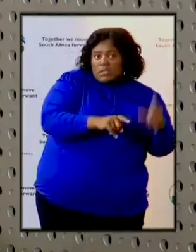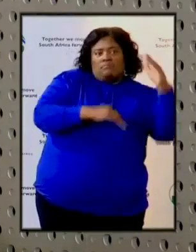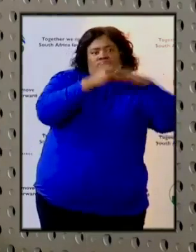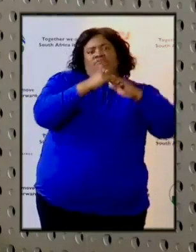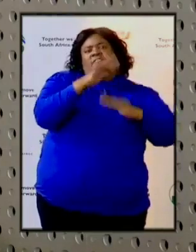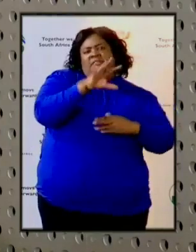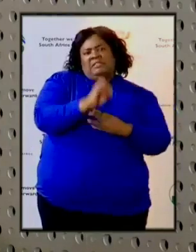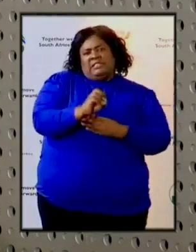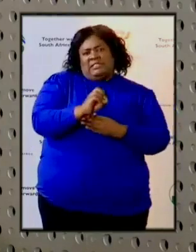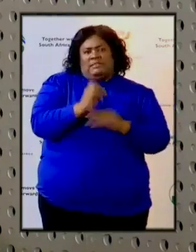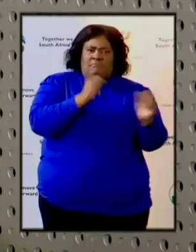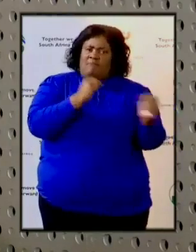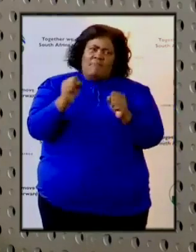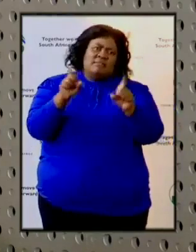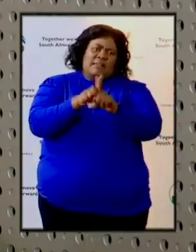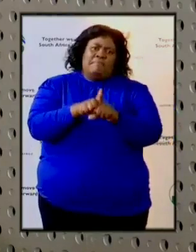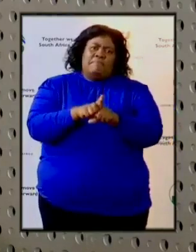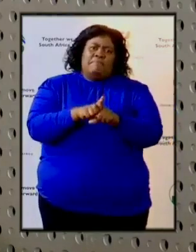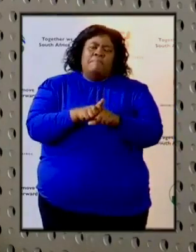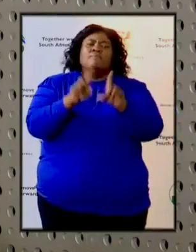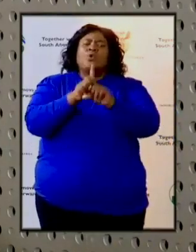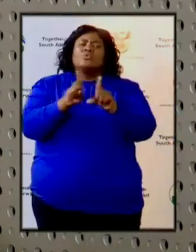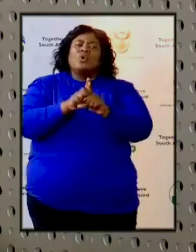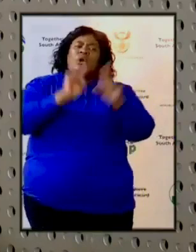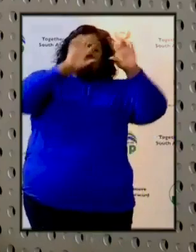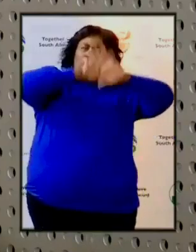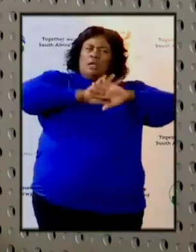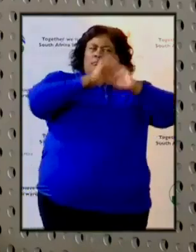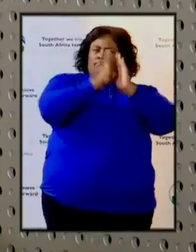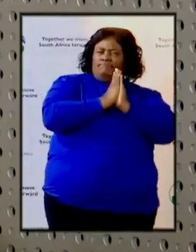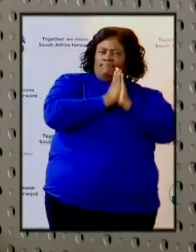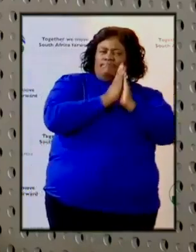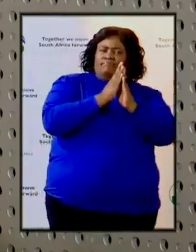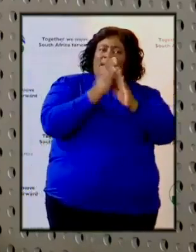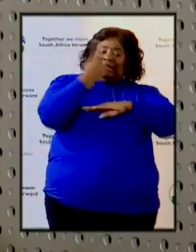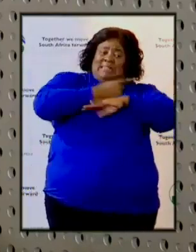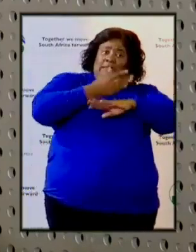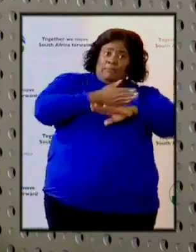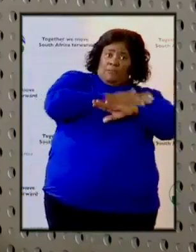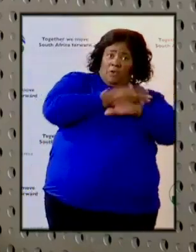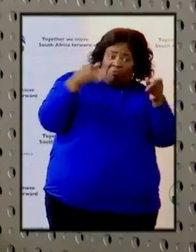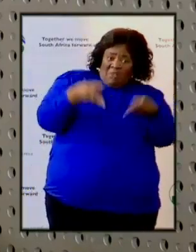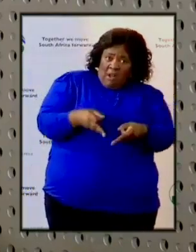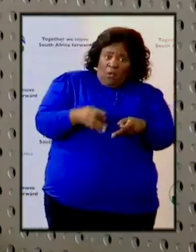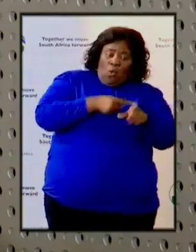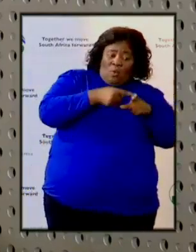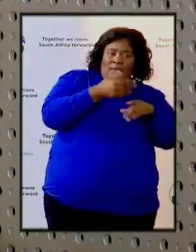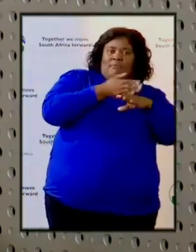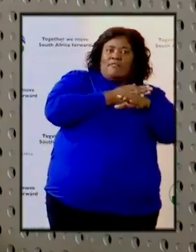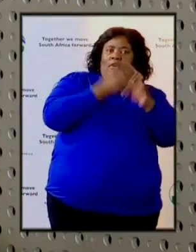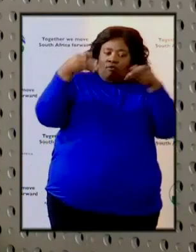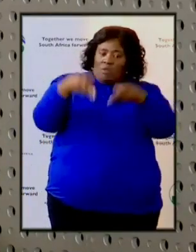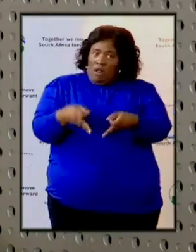Nokuthi futhi umlindelo awukashintshi awufunyele umlindelo. Esifuna ukusho futhi esifuna ukucela